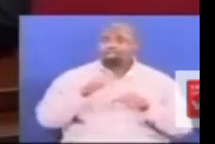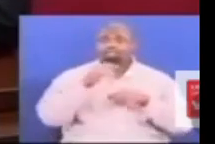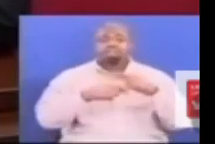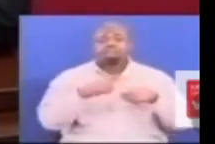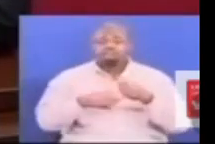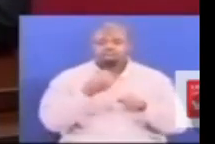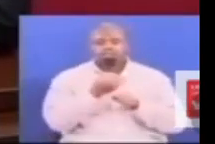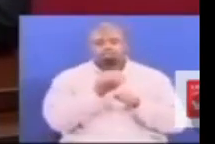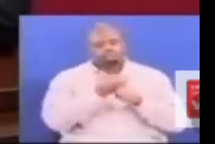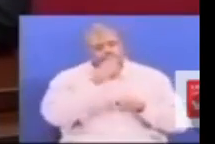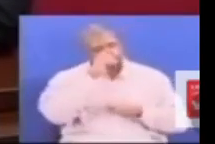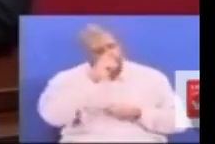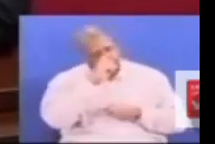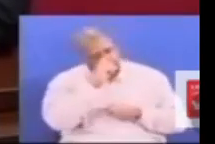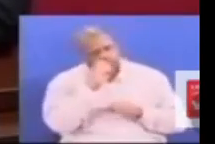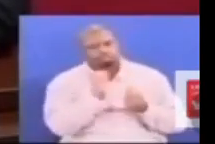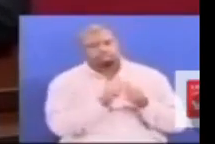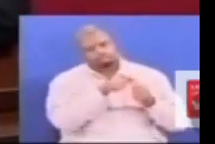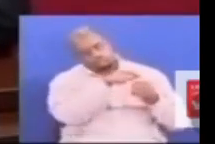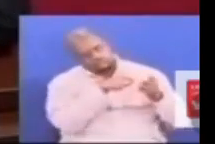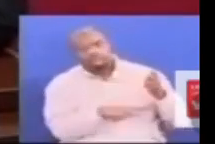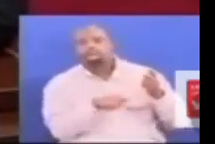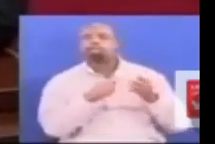vinaendelea kufanya uchunguzi wa haya,